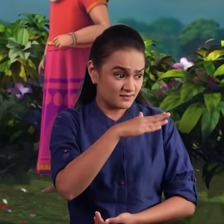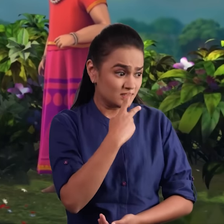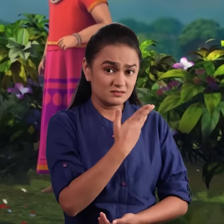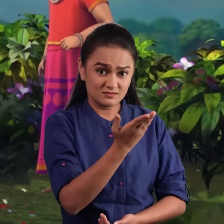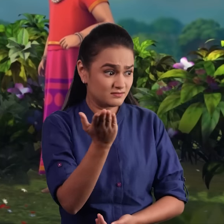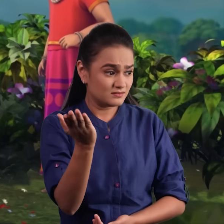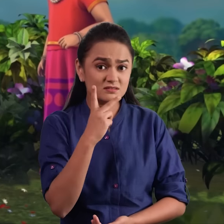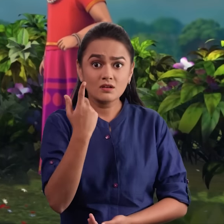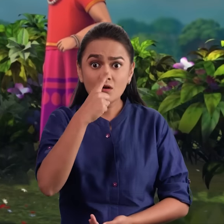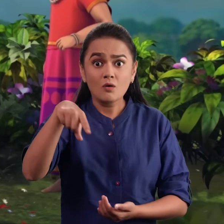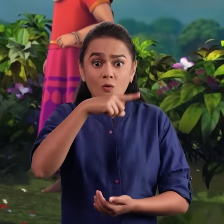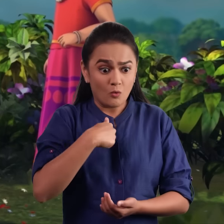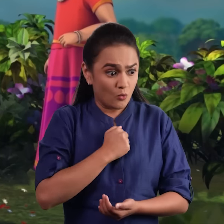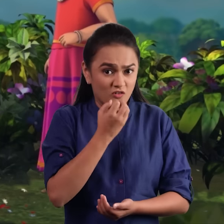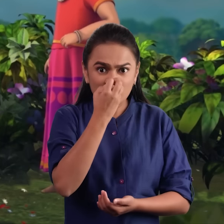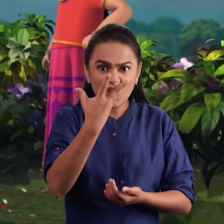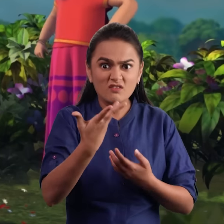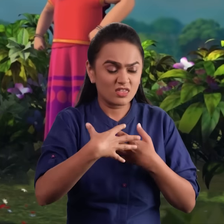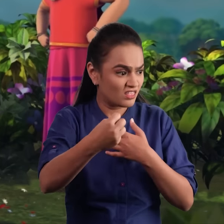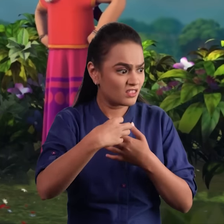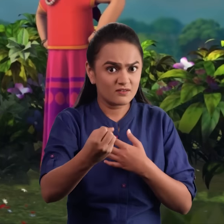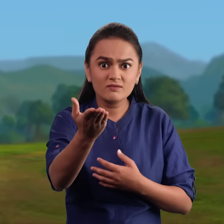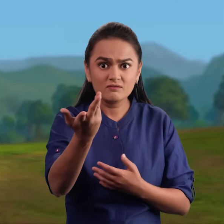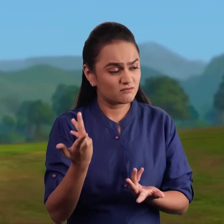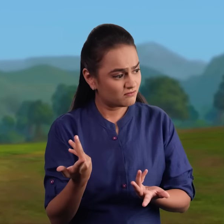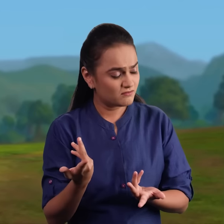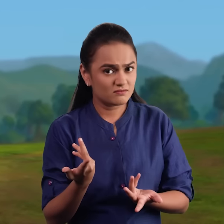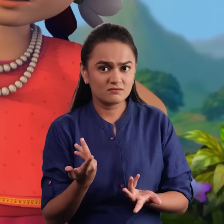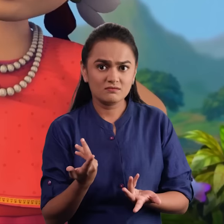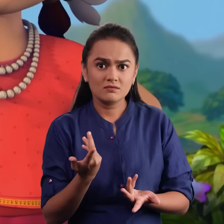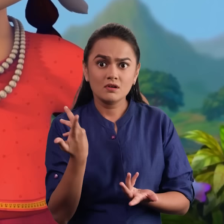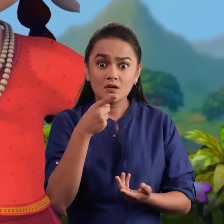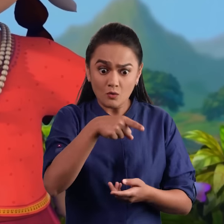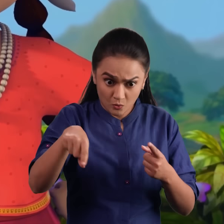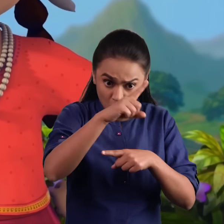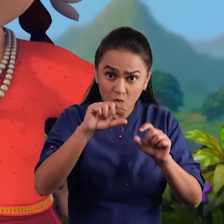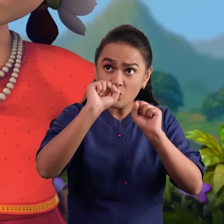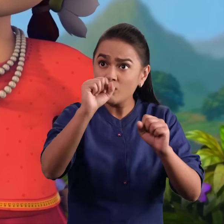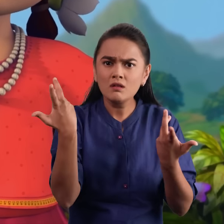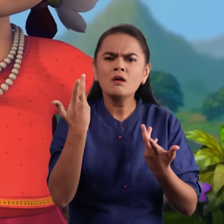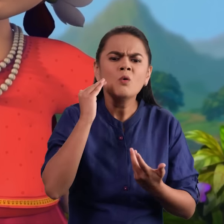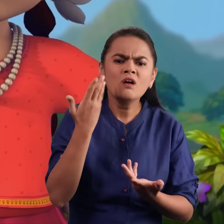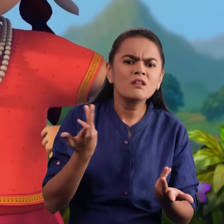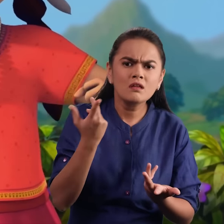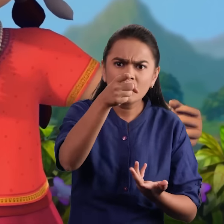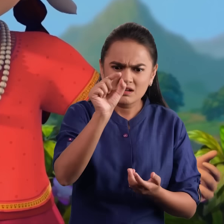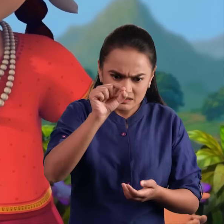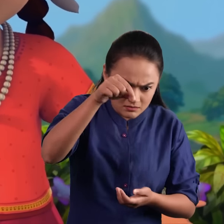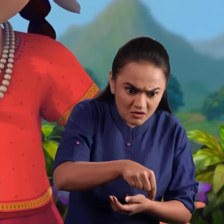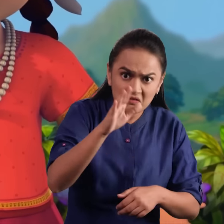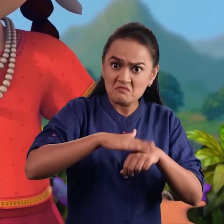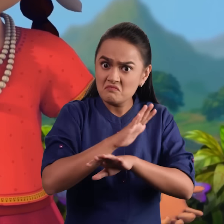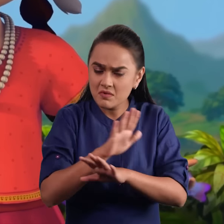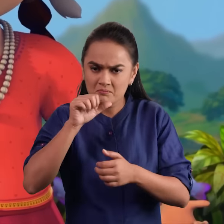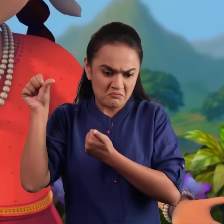देखा तुम लोगों ने? ये लड़कियां मेरे पुष्प चुरा रही हैं। तुम इस वन के मालिक कब से हो गए? तुमने कभी कोई बीज